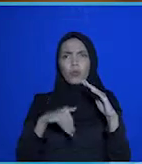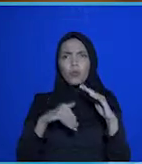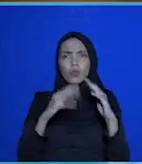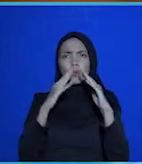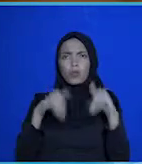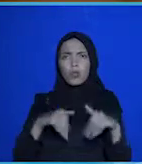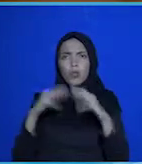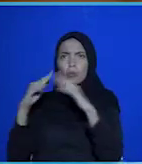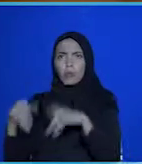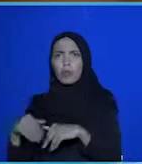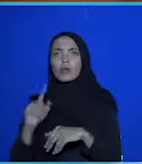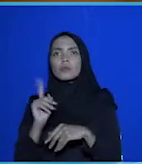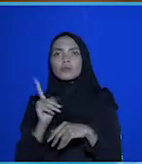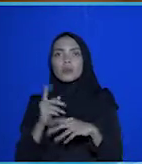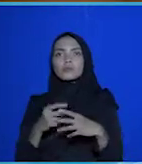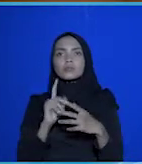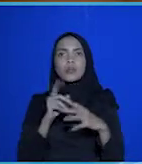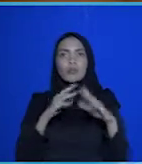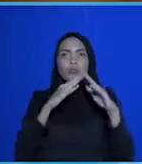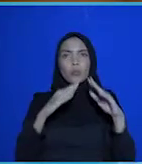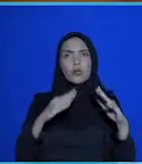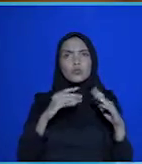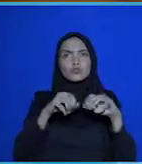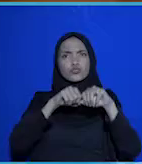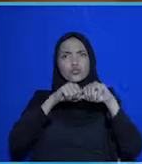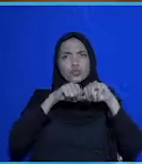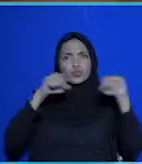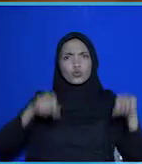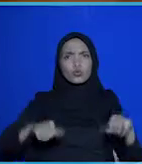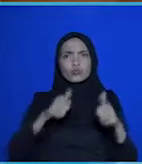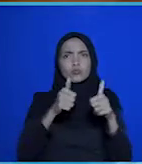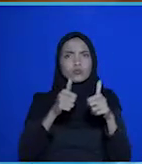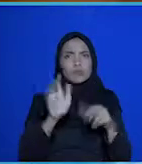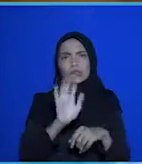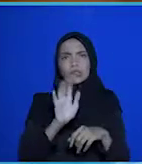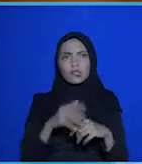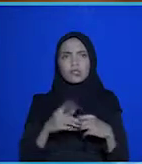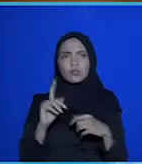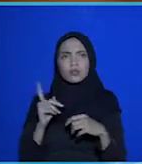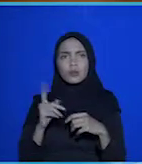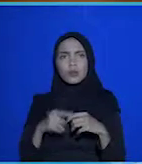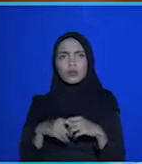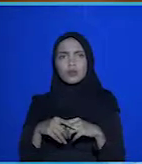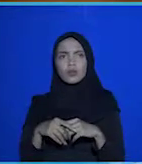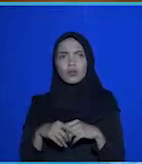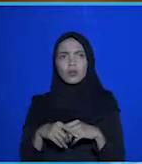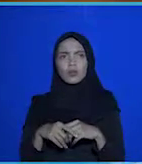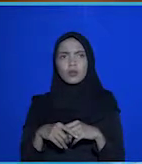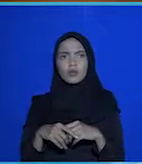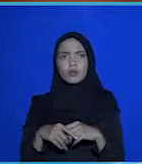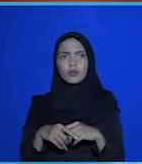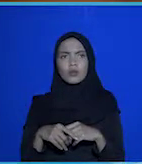memang struktur gagal, struktur tidak ada kolom, tidak ada